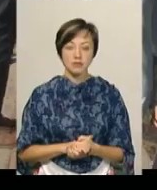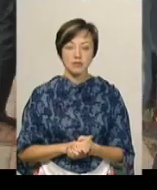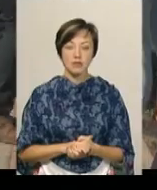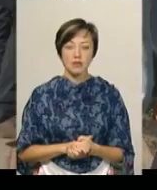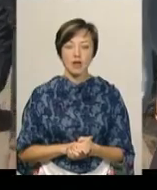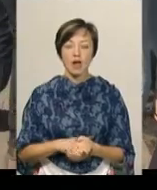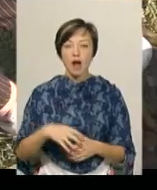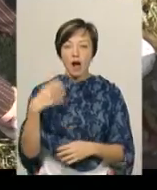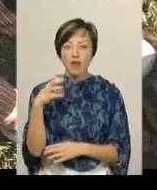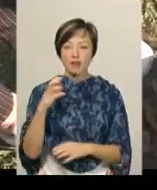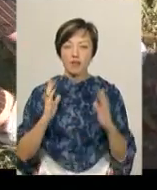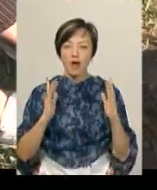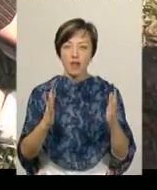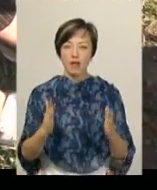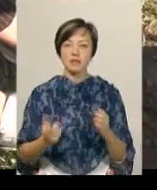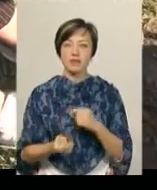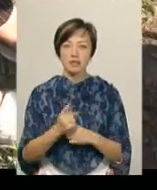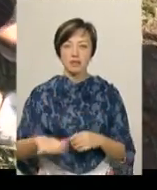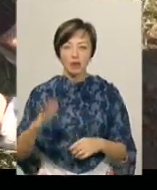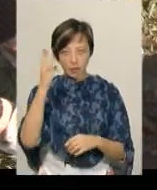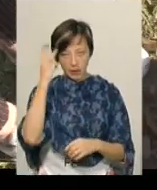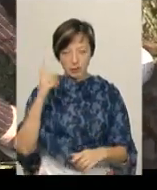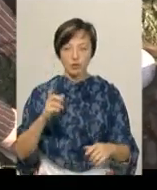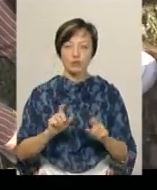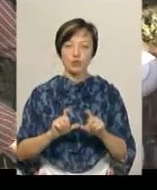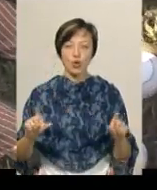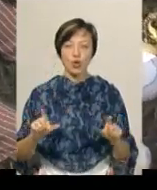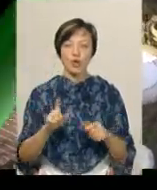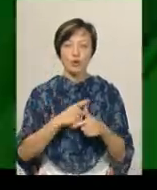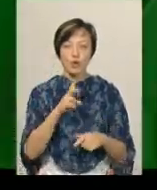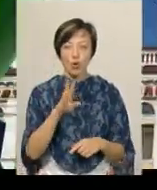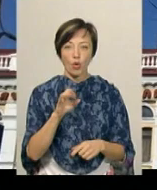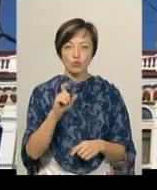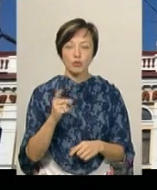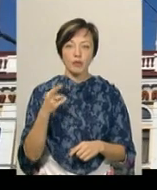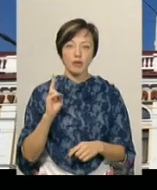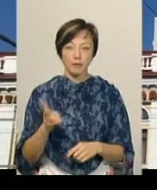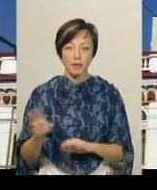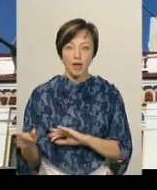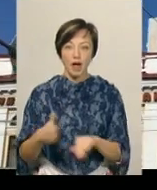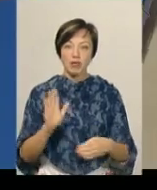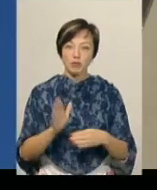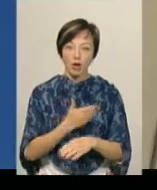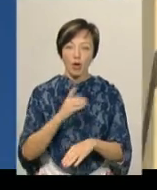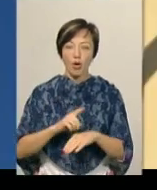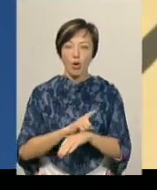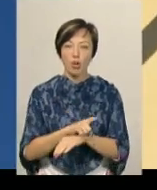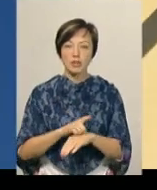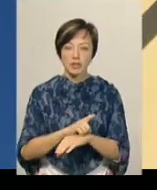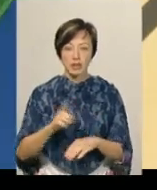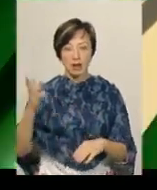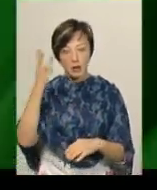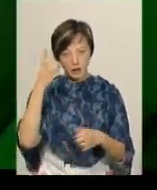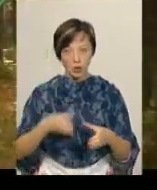Калинова алея з'явилася на території Хмельницького колегіуму імені Козубняка. Комунальники демонтували годинник з Хмельницької